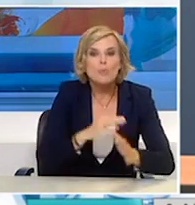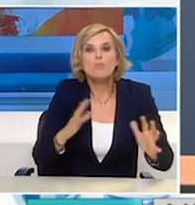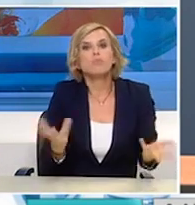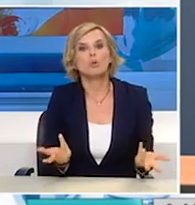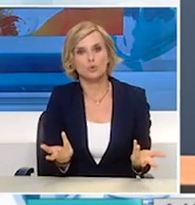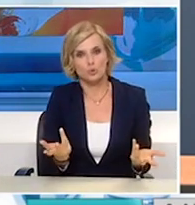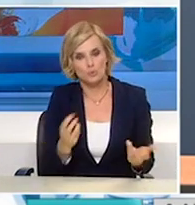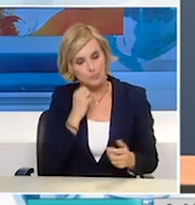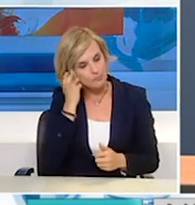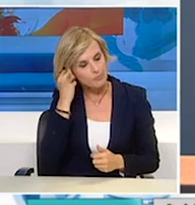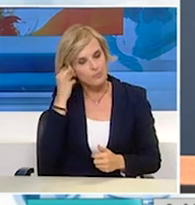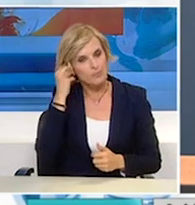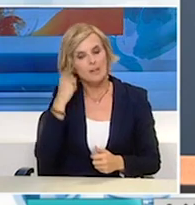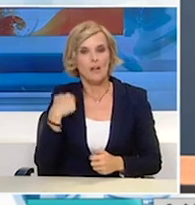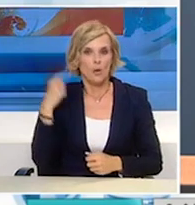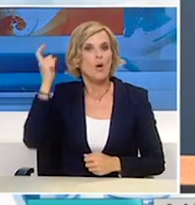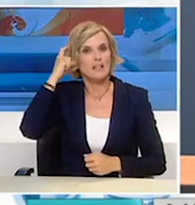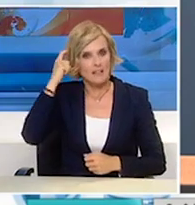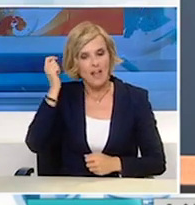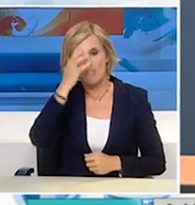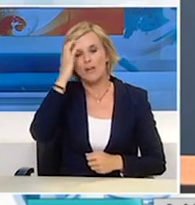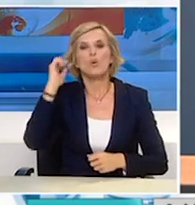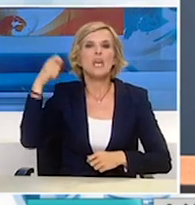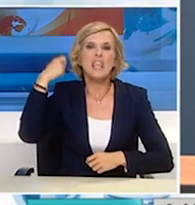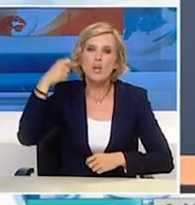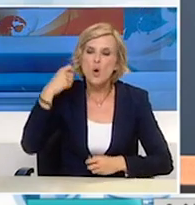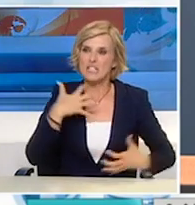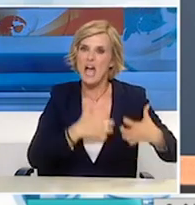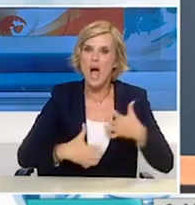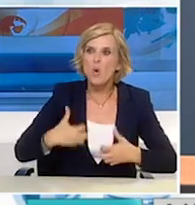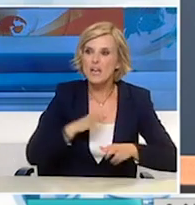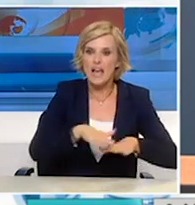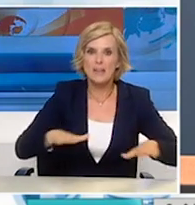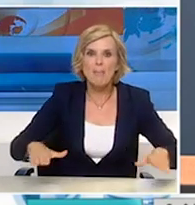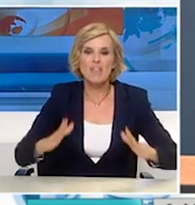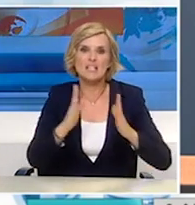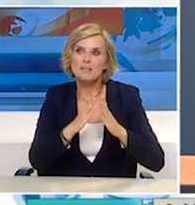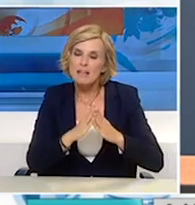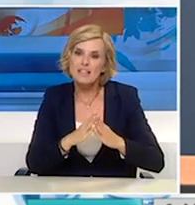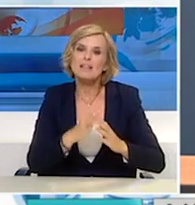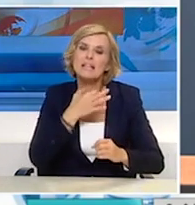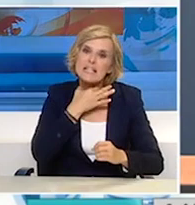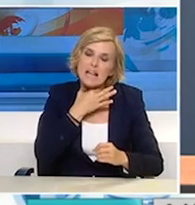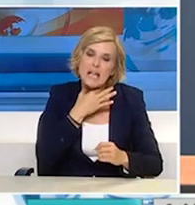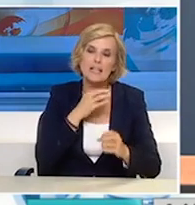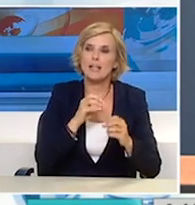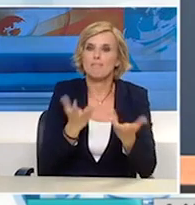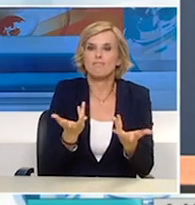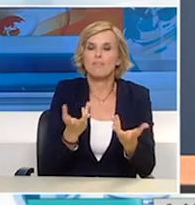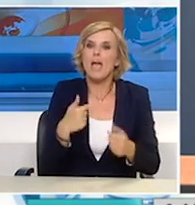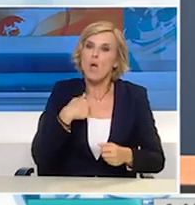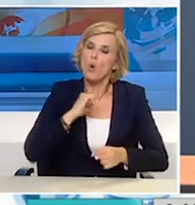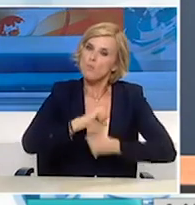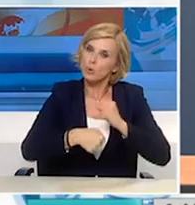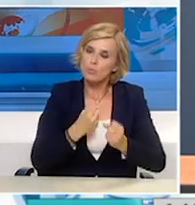και να εξετάσω τις αγωνίες όλων μας για τα μικρά παιδιά, προσπαθώντας να κρατήσω μια ακριβοδίκαιη και κατά το δυνατόν ορθή